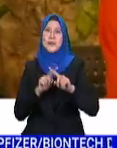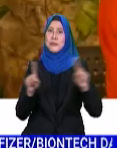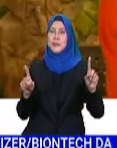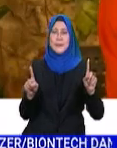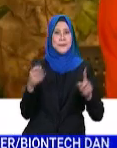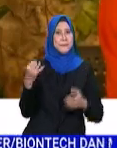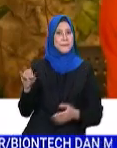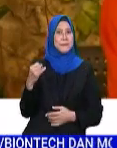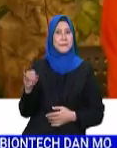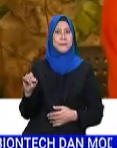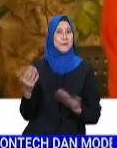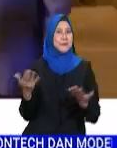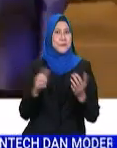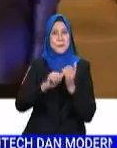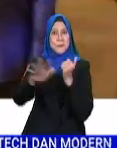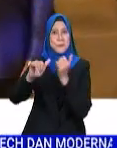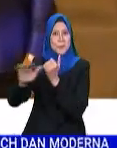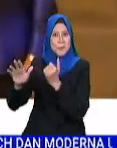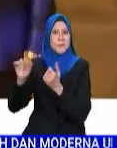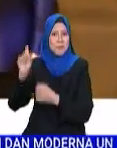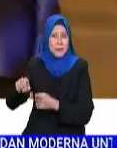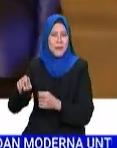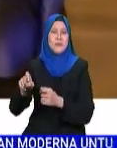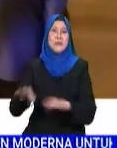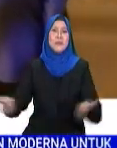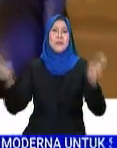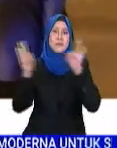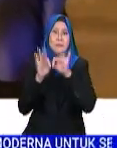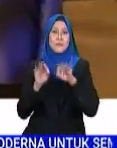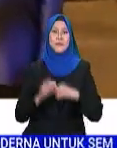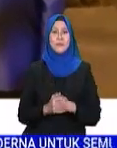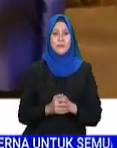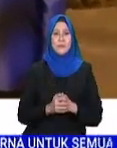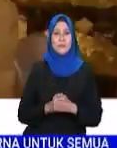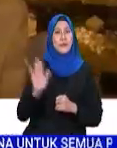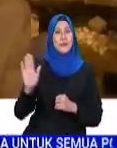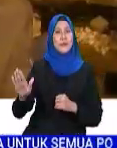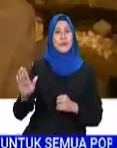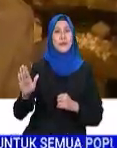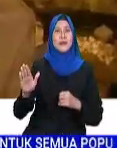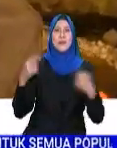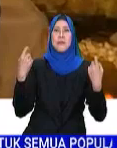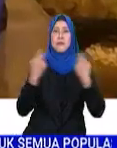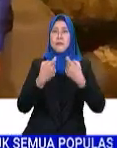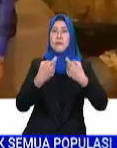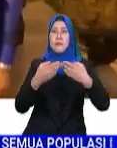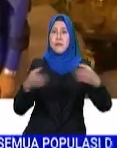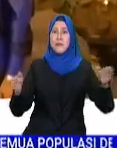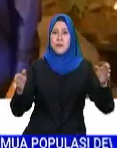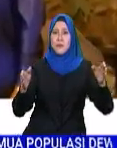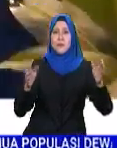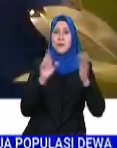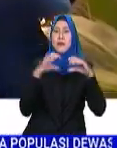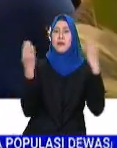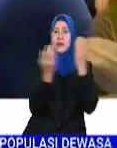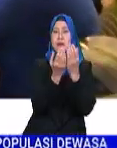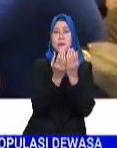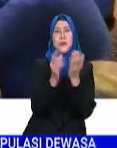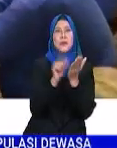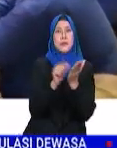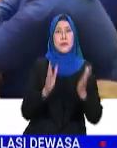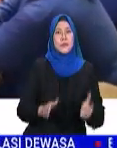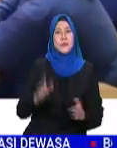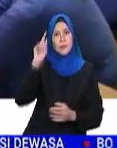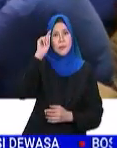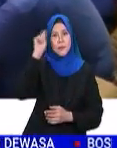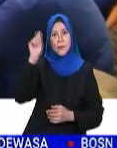rasa promotion ni kena buat. Beliau berkata demikian pada majlis meraikan delegasi Kelab Wartawan Terengganu Kawat di Lost